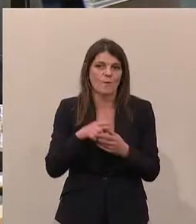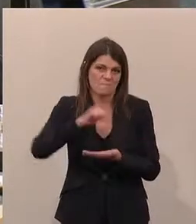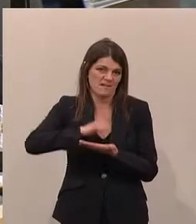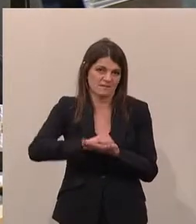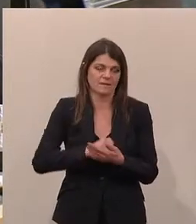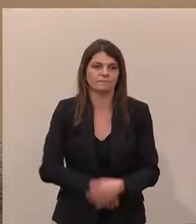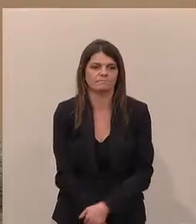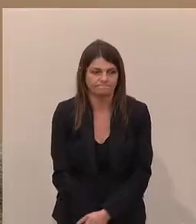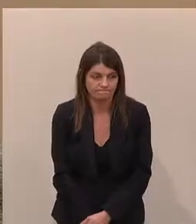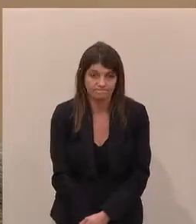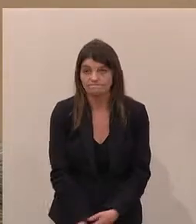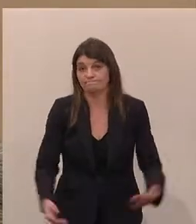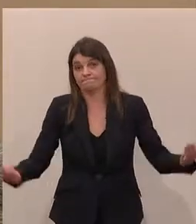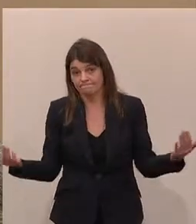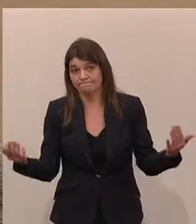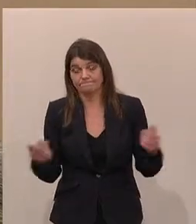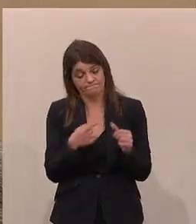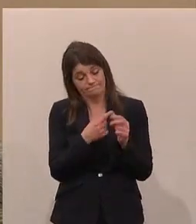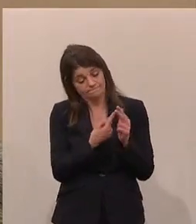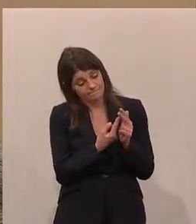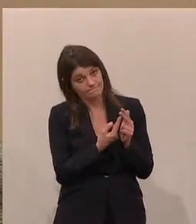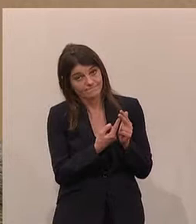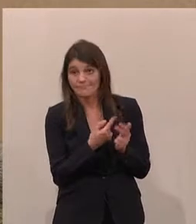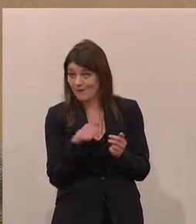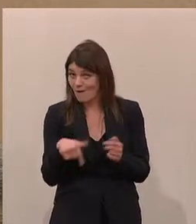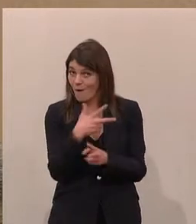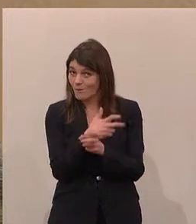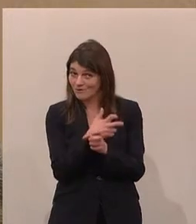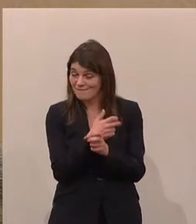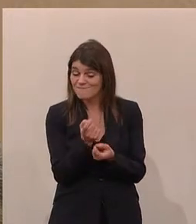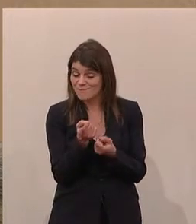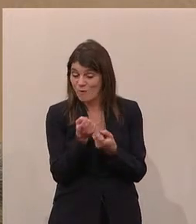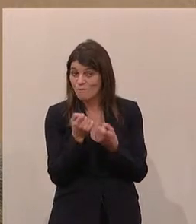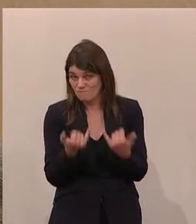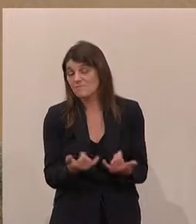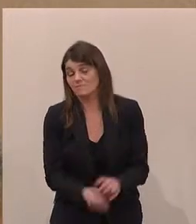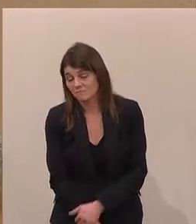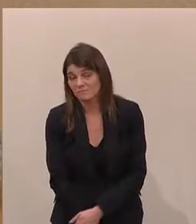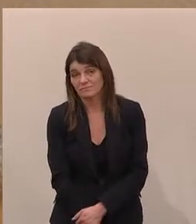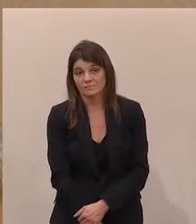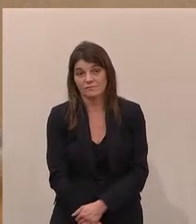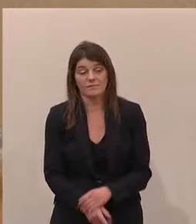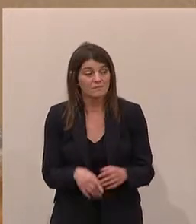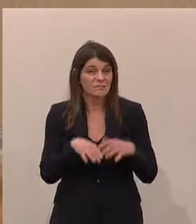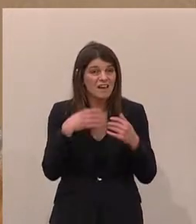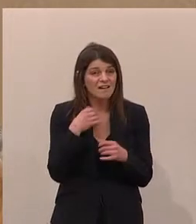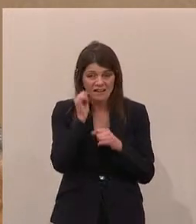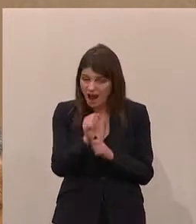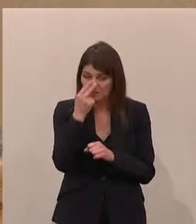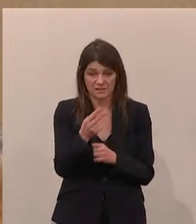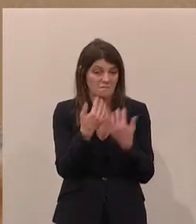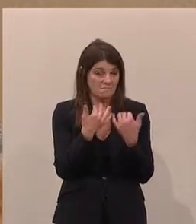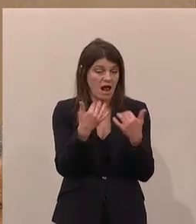Presse. All das ist derzeit in Österreich im Gange. All das verfolgen wir im